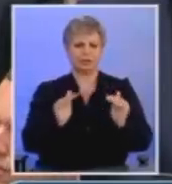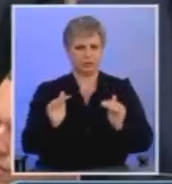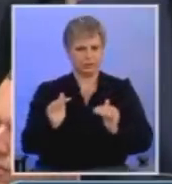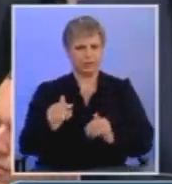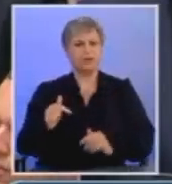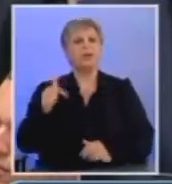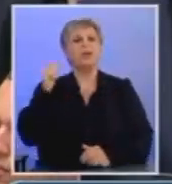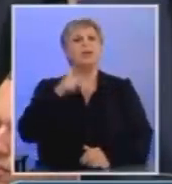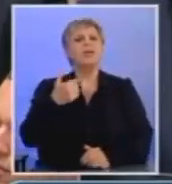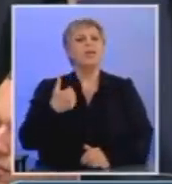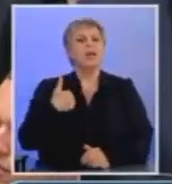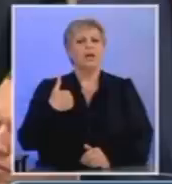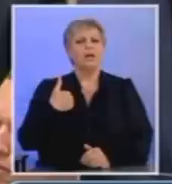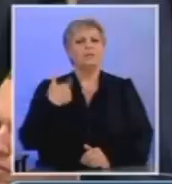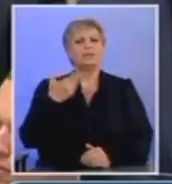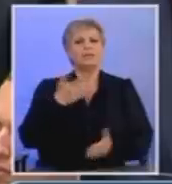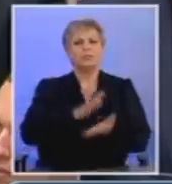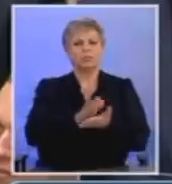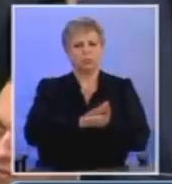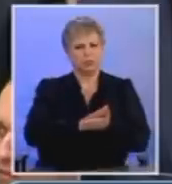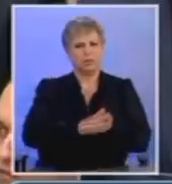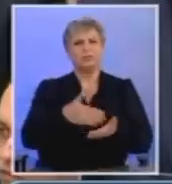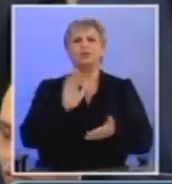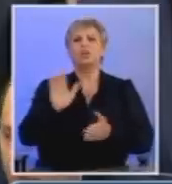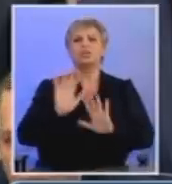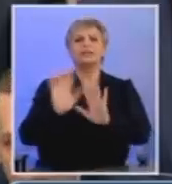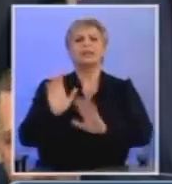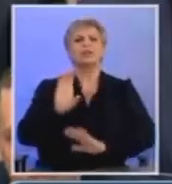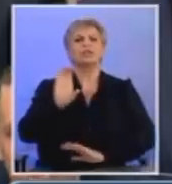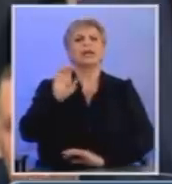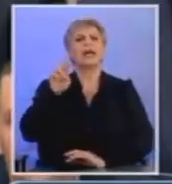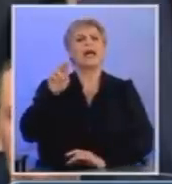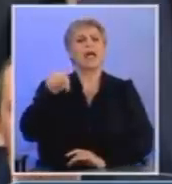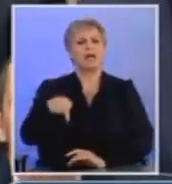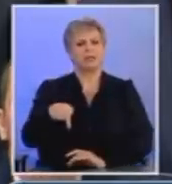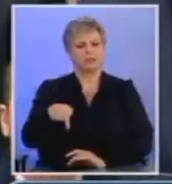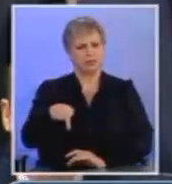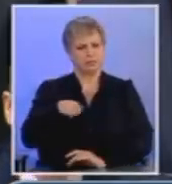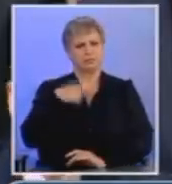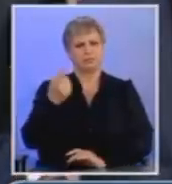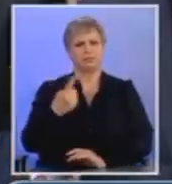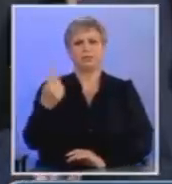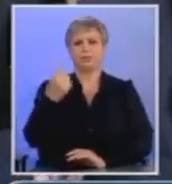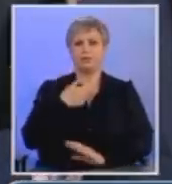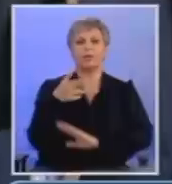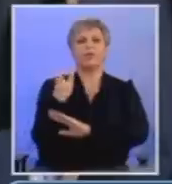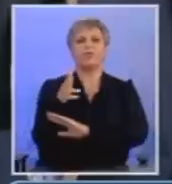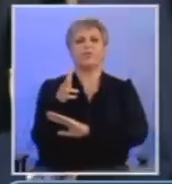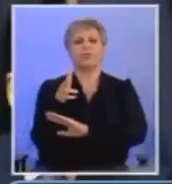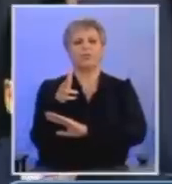κόμματός μας με τον αντιπρόεδρο της ΕΡΤ, έκανα μία δήλωση στο γραφείο μου στη Βουλή